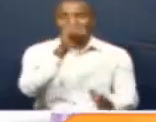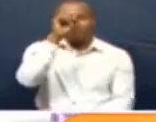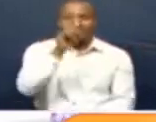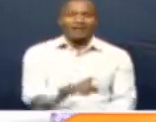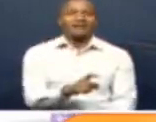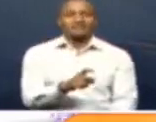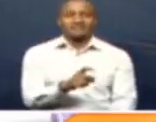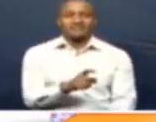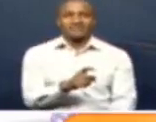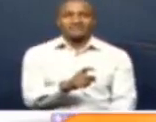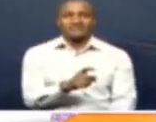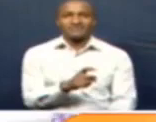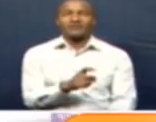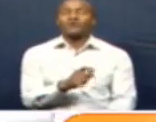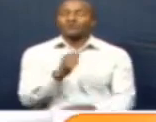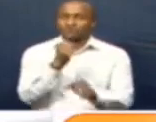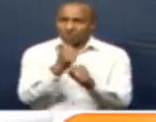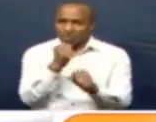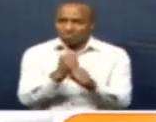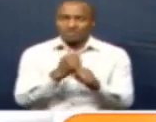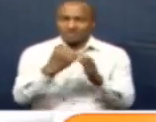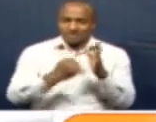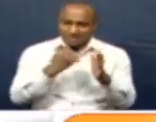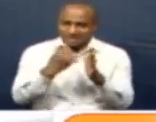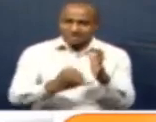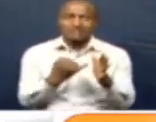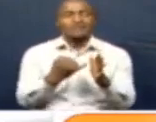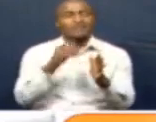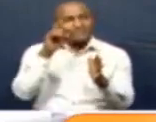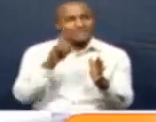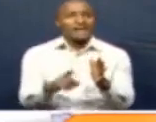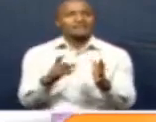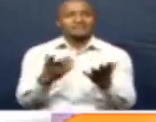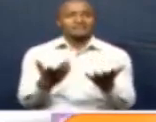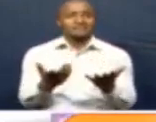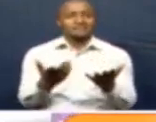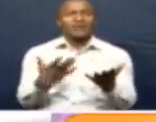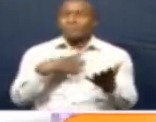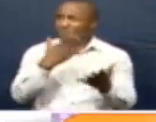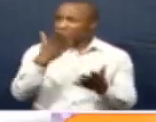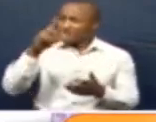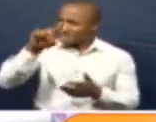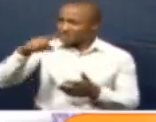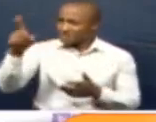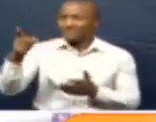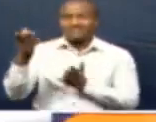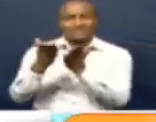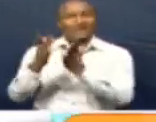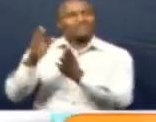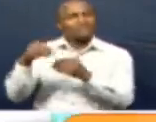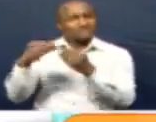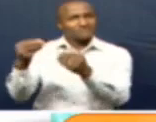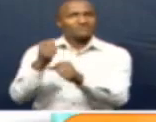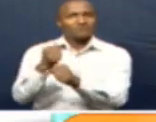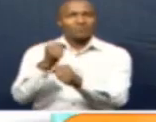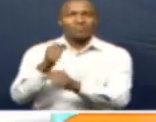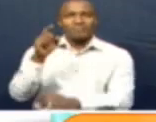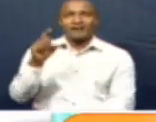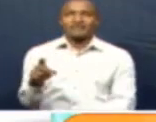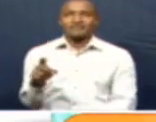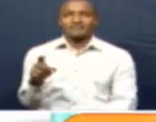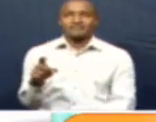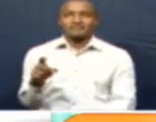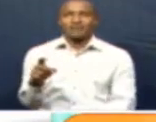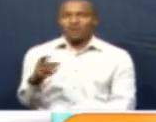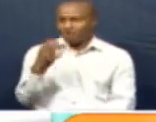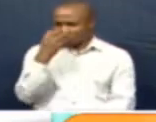to create industries so that we can have jobs for millions of people who don't have jobs. Ruto akionekana